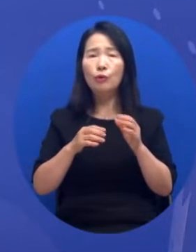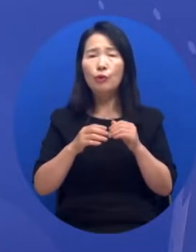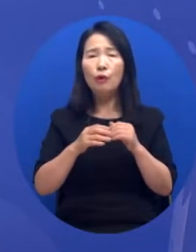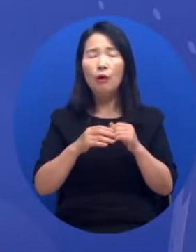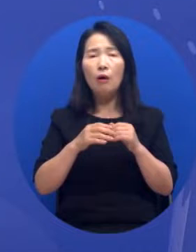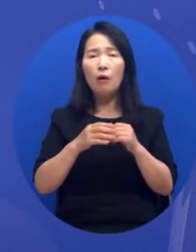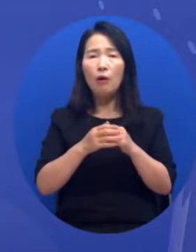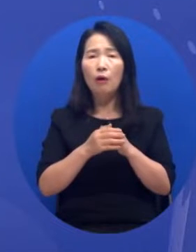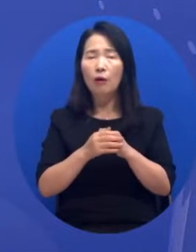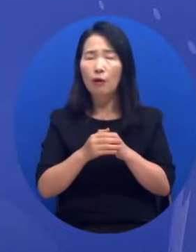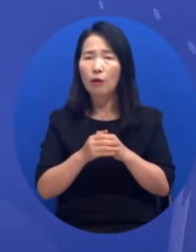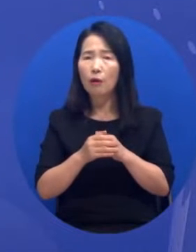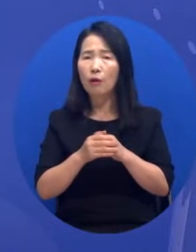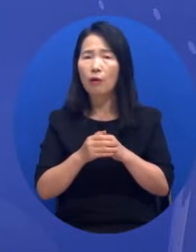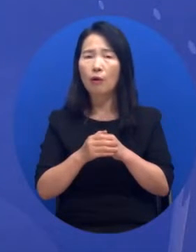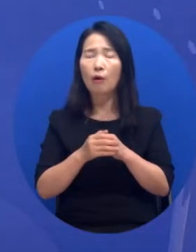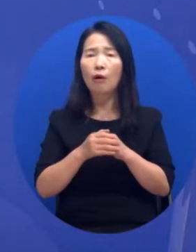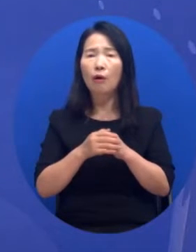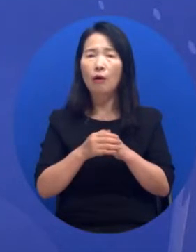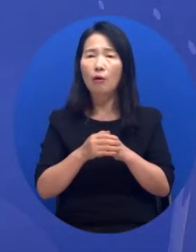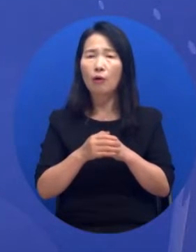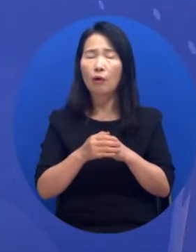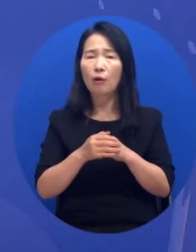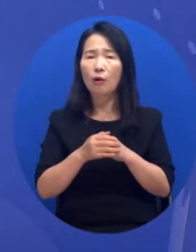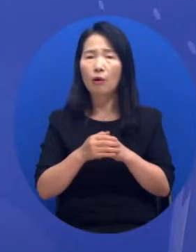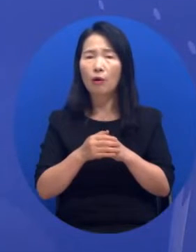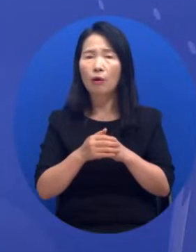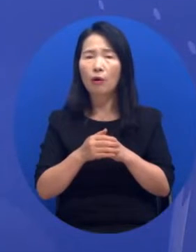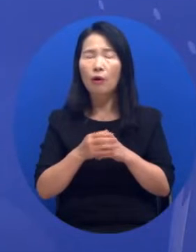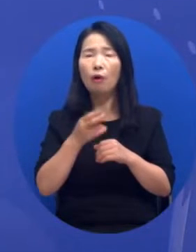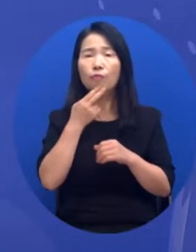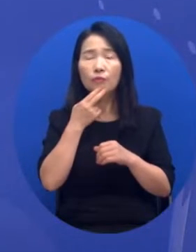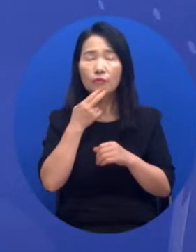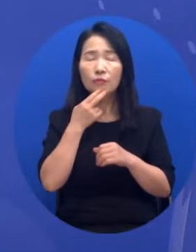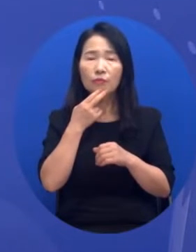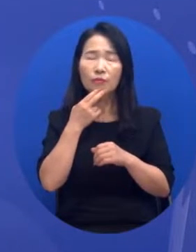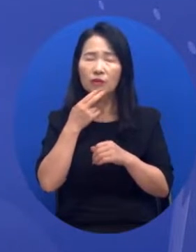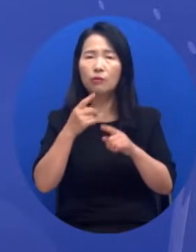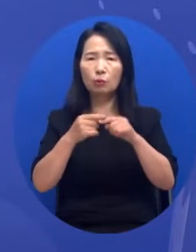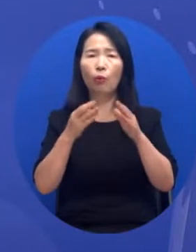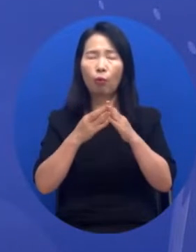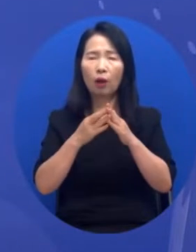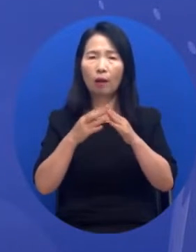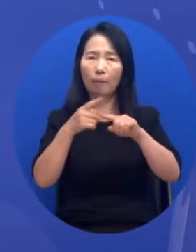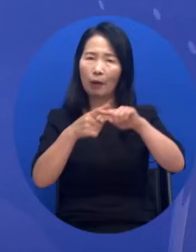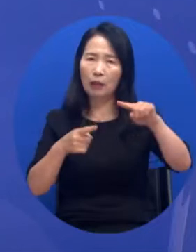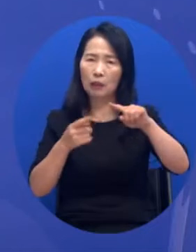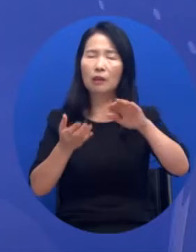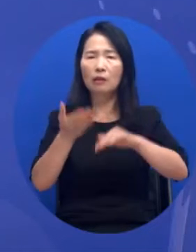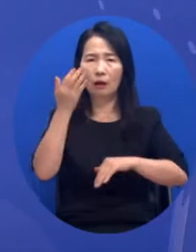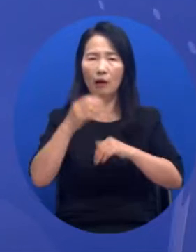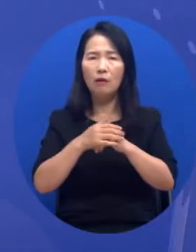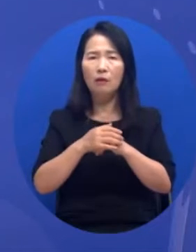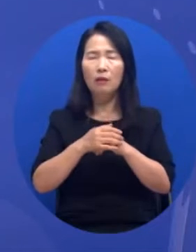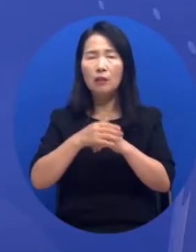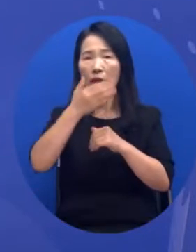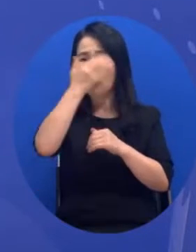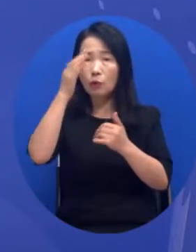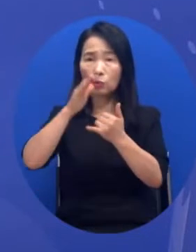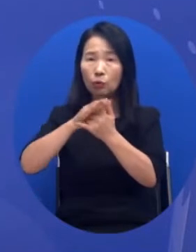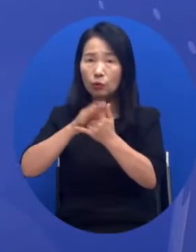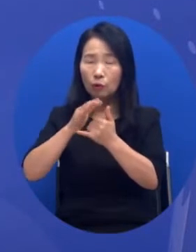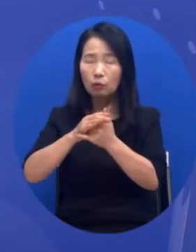50%가 가정교 저기 그 어린이 아동부가 있다가 없어졌거나 아예 없거나 그 다음에 청소년부는 더 심각한데